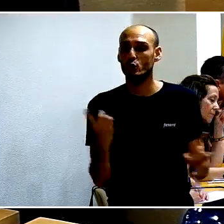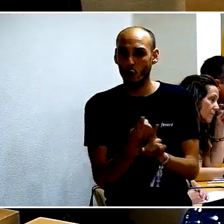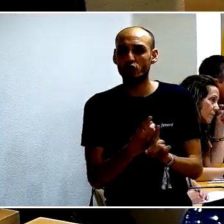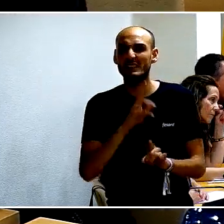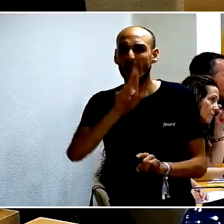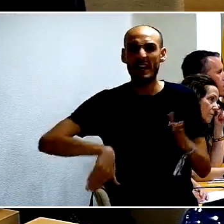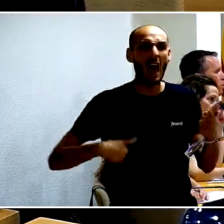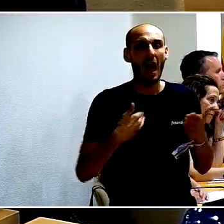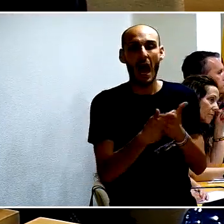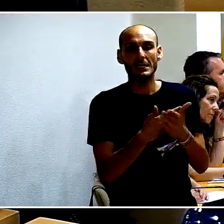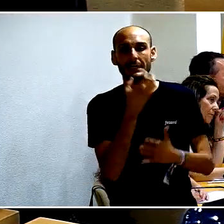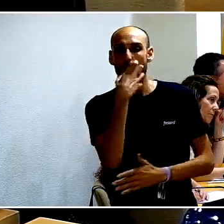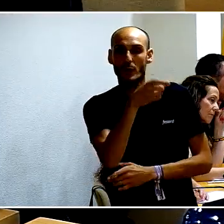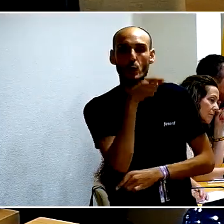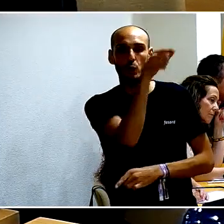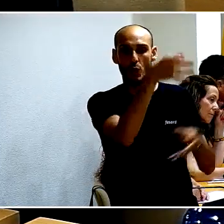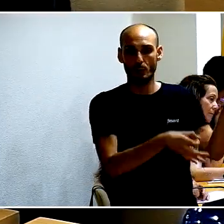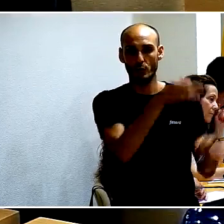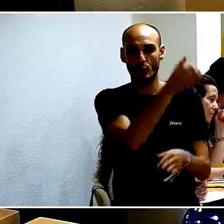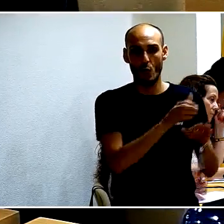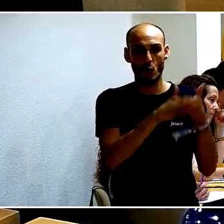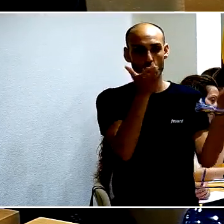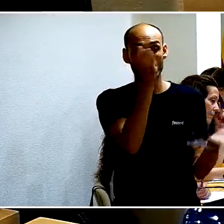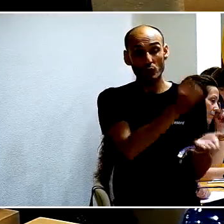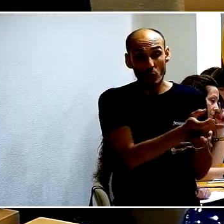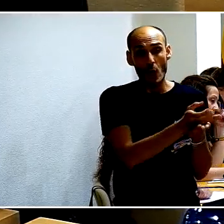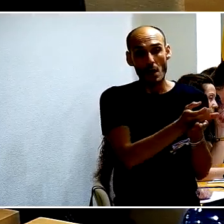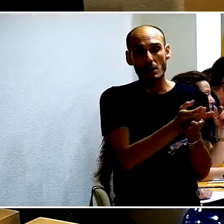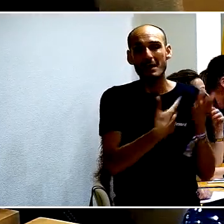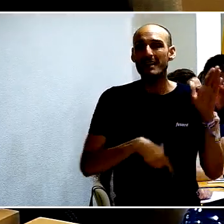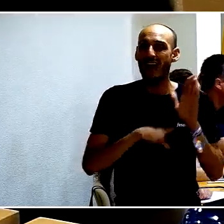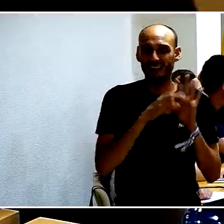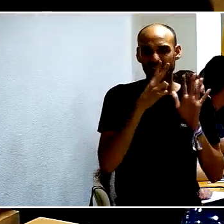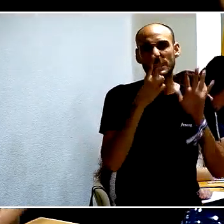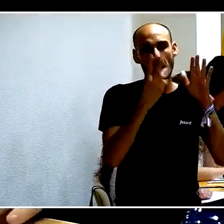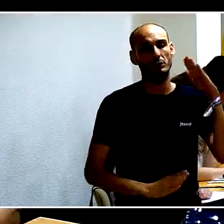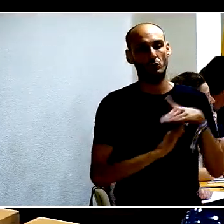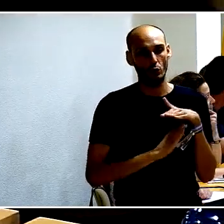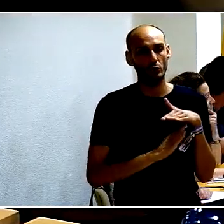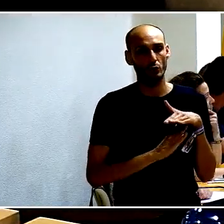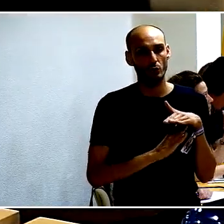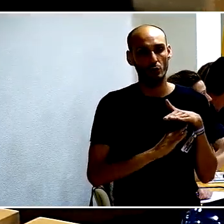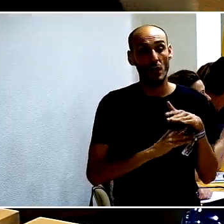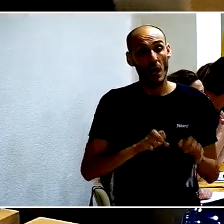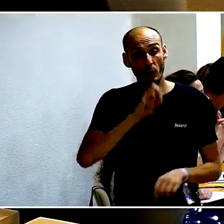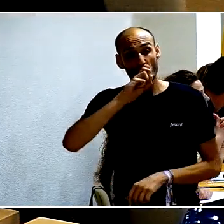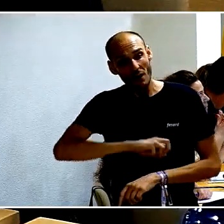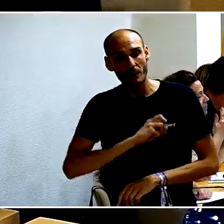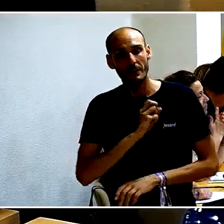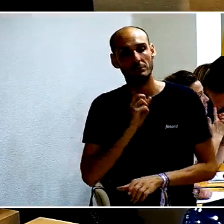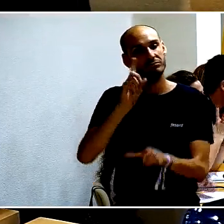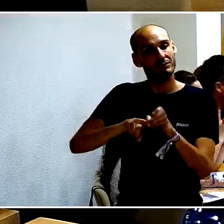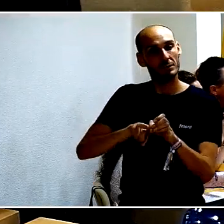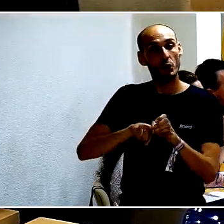Tribunal Constitucional que va paralitzar unions durant quasi 7 anys i participant en l'arçobispat en manifestacions contra aquesta